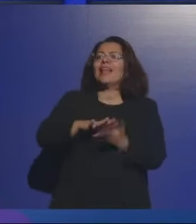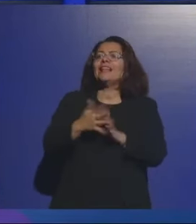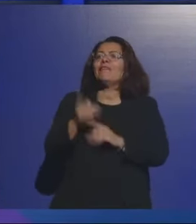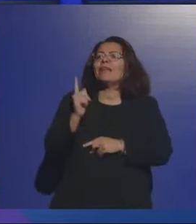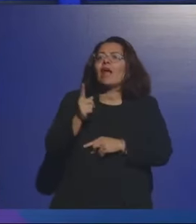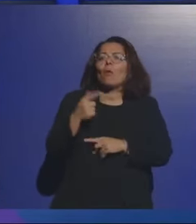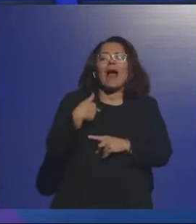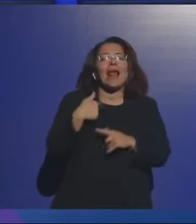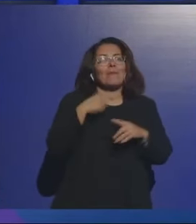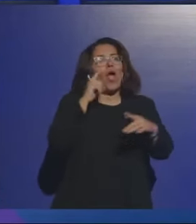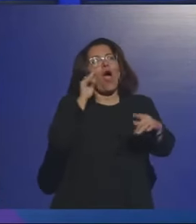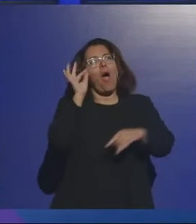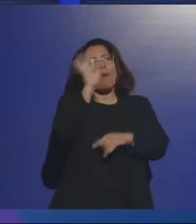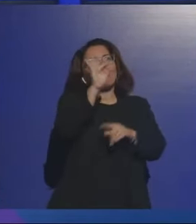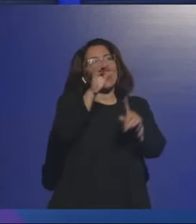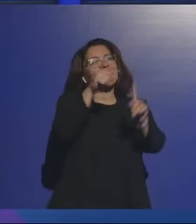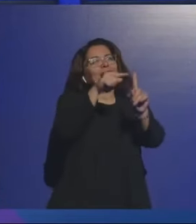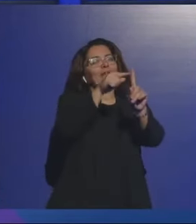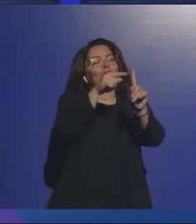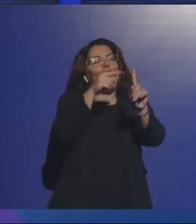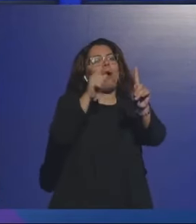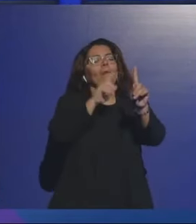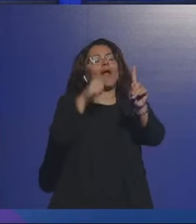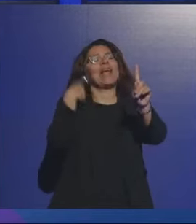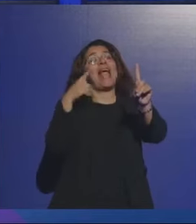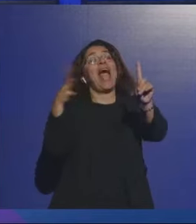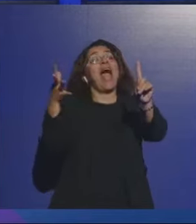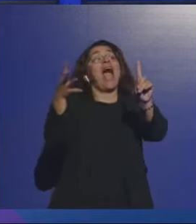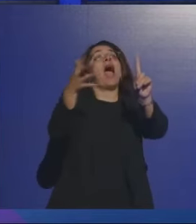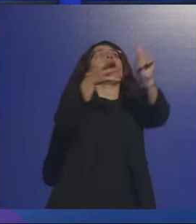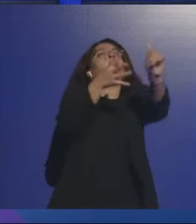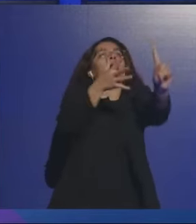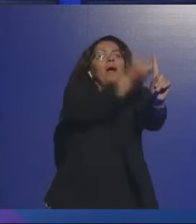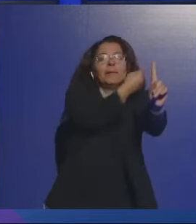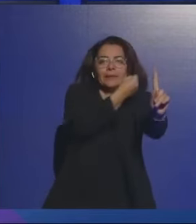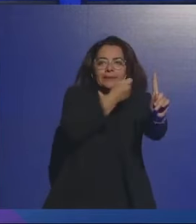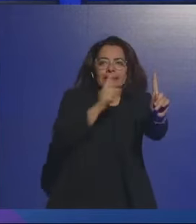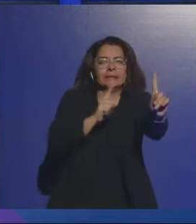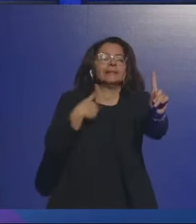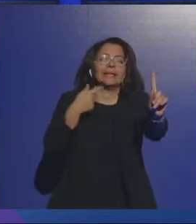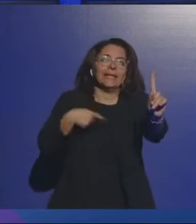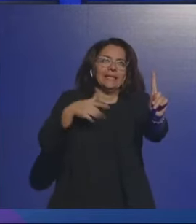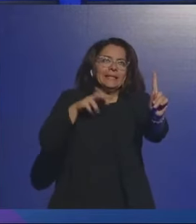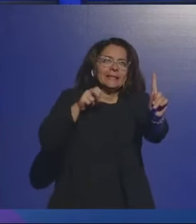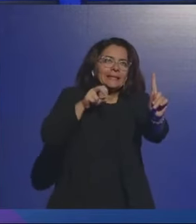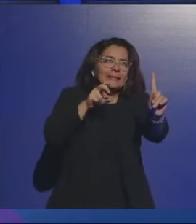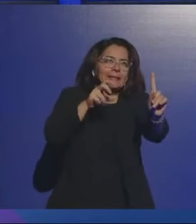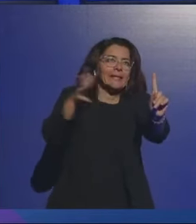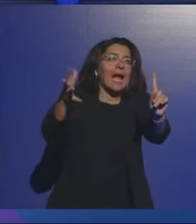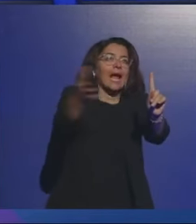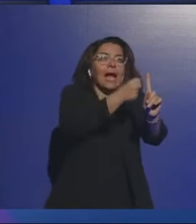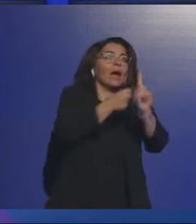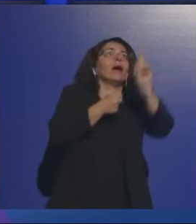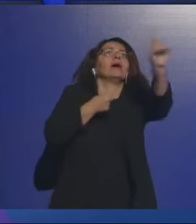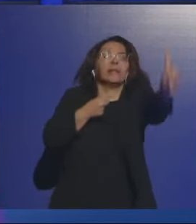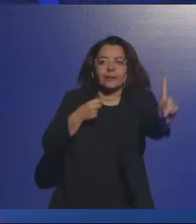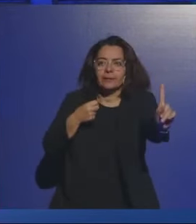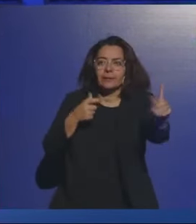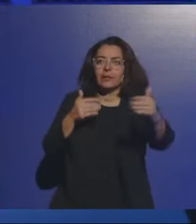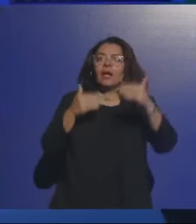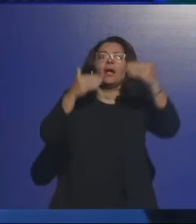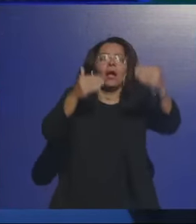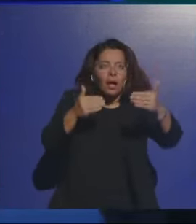e così si vive costantemente in un'eterna insoddisfazione ed è un peccato ed è un peccato soprattutto all'età vostra